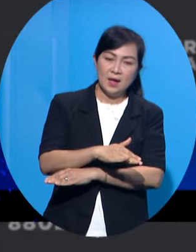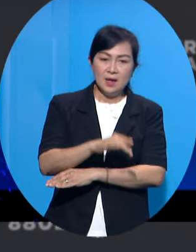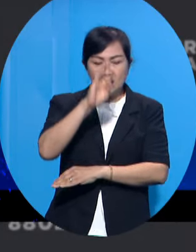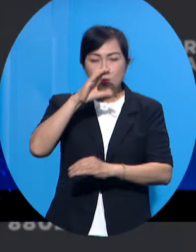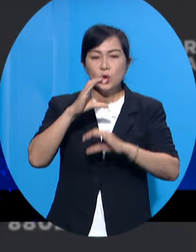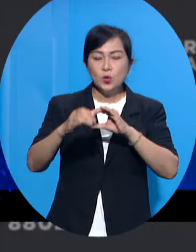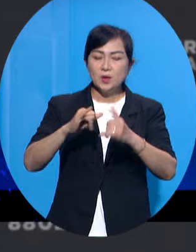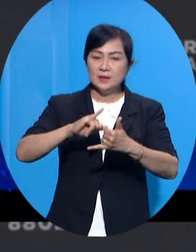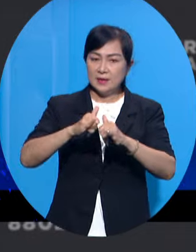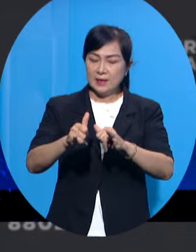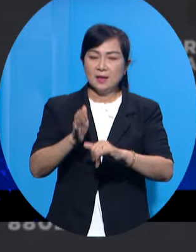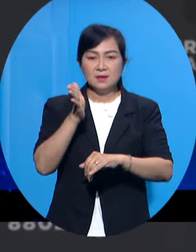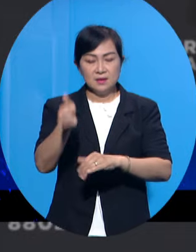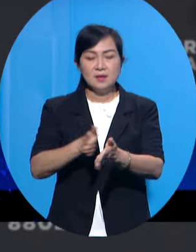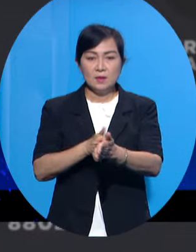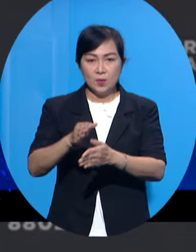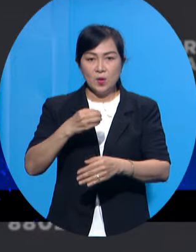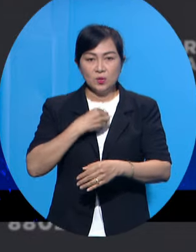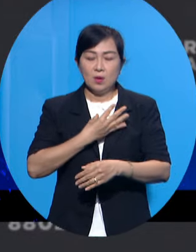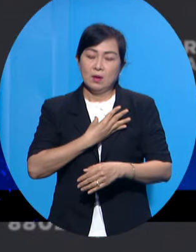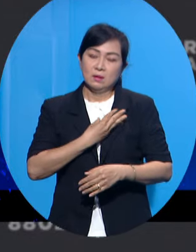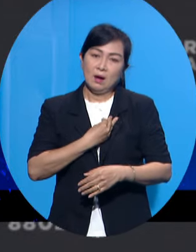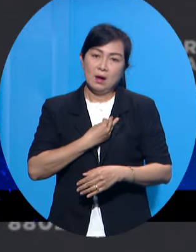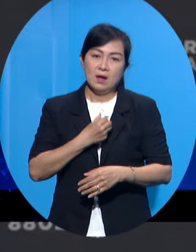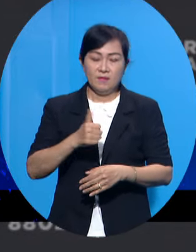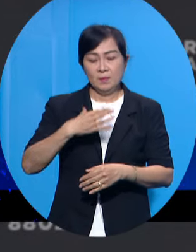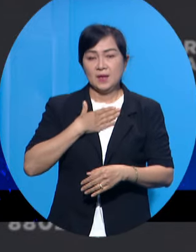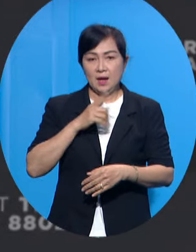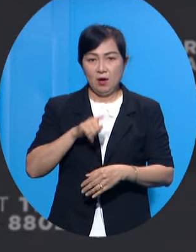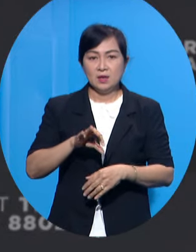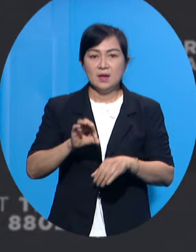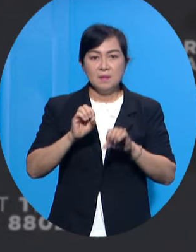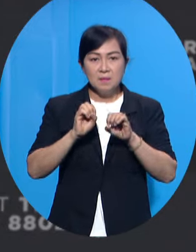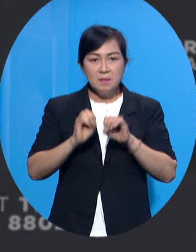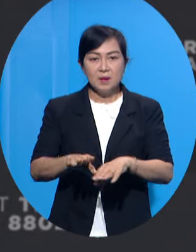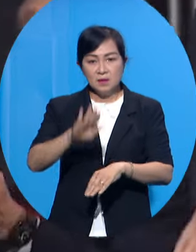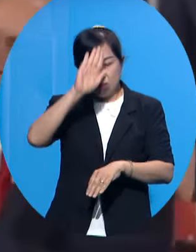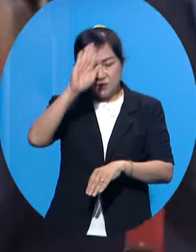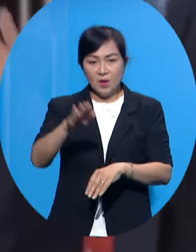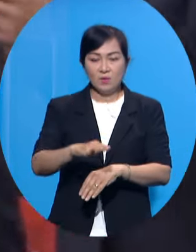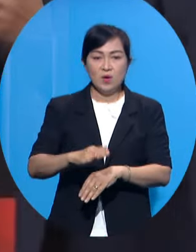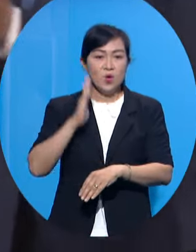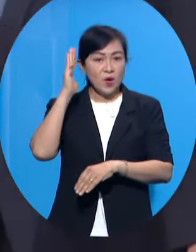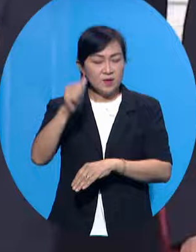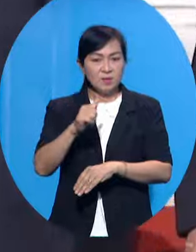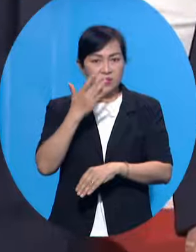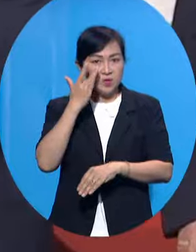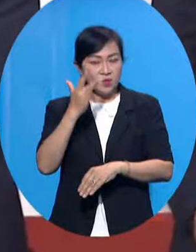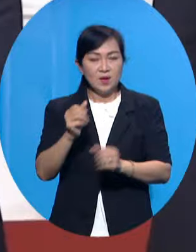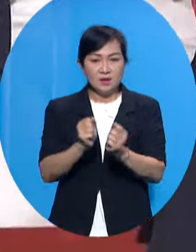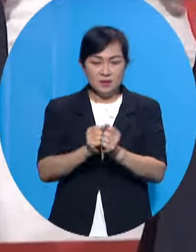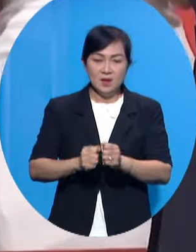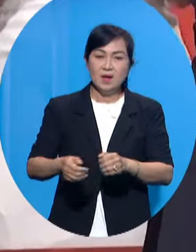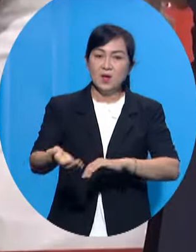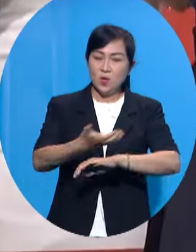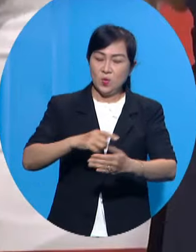biết chuyện gì sẽ xảy ra sau đó tôi rất sợ hãi vì chúng ta có thể mất đi vị tổng thống vĩ đại đó là điều khủng khiếp đối với đất nước